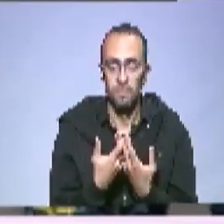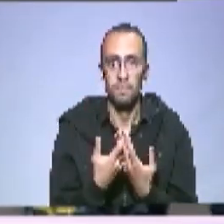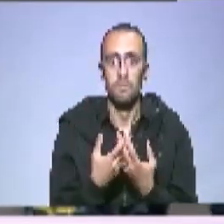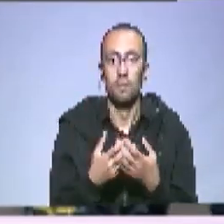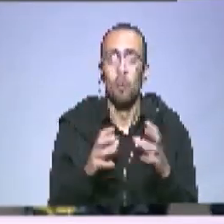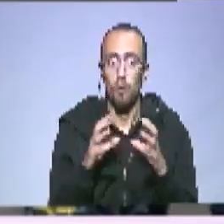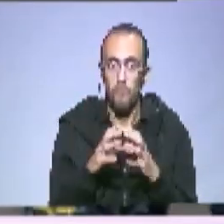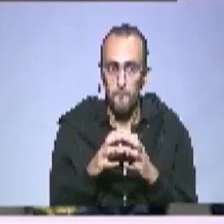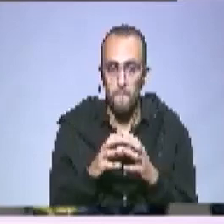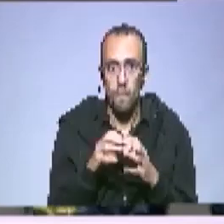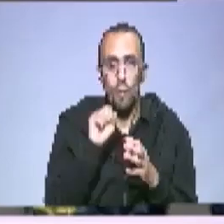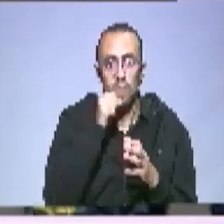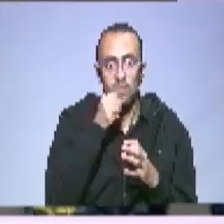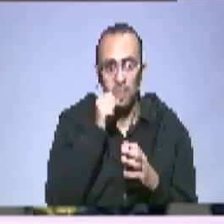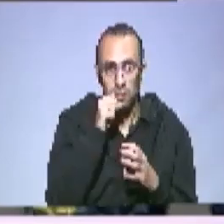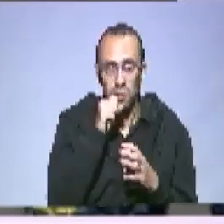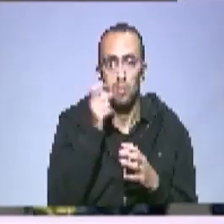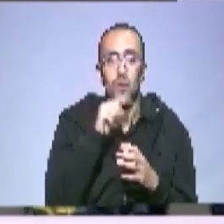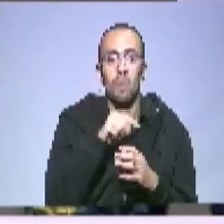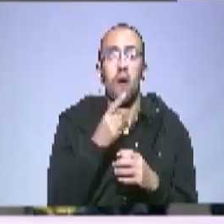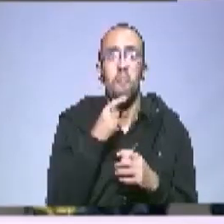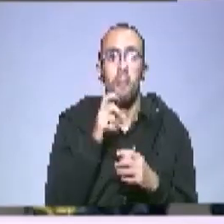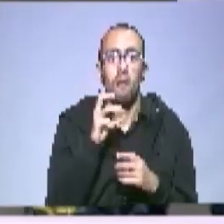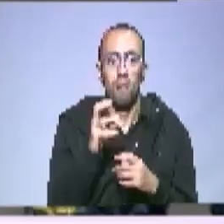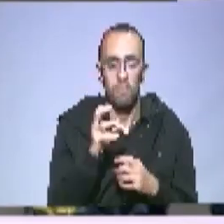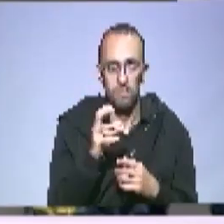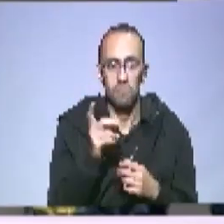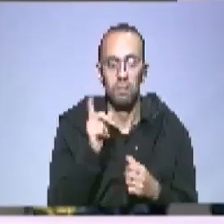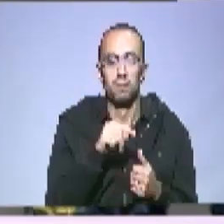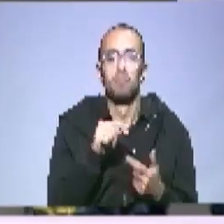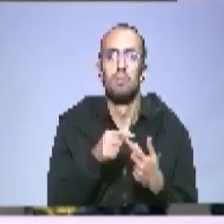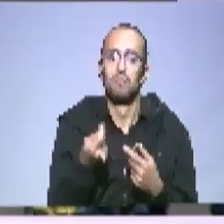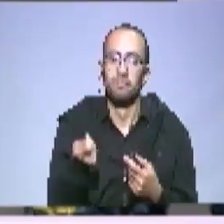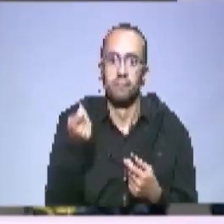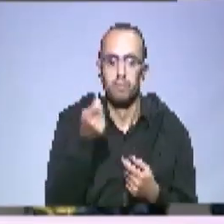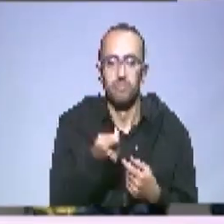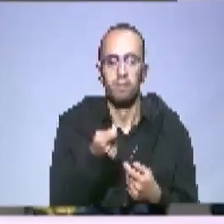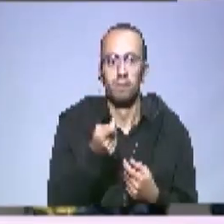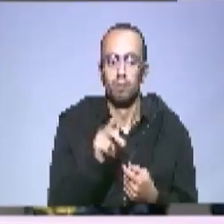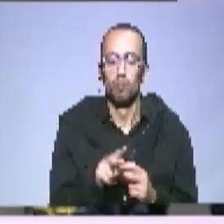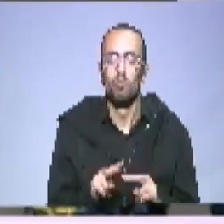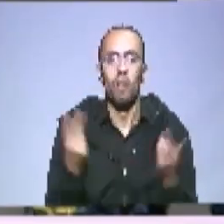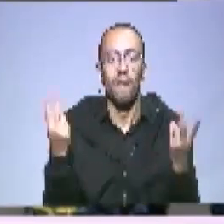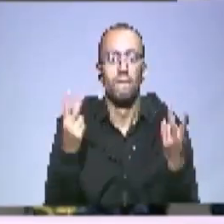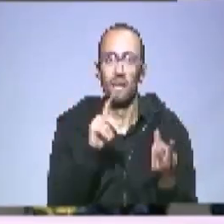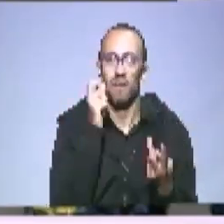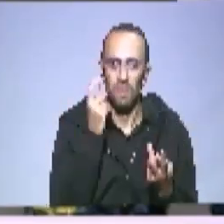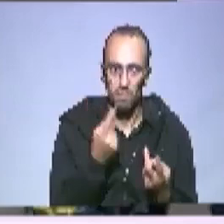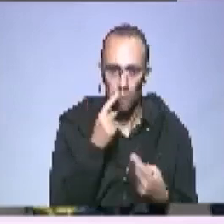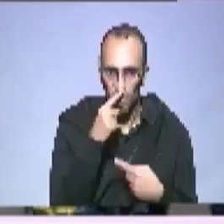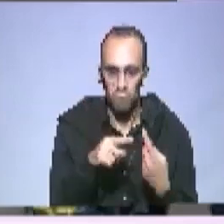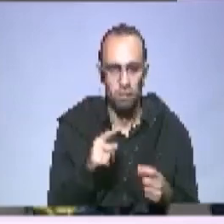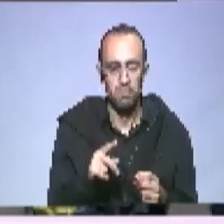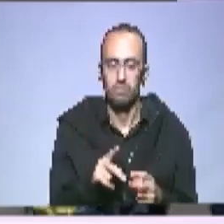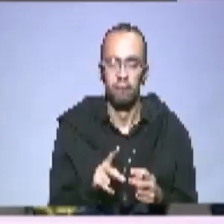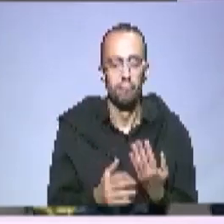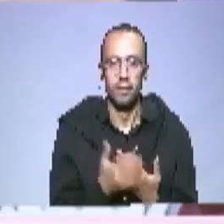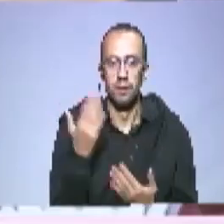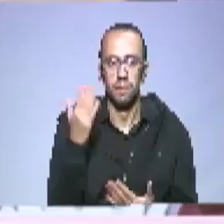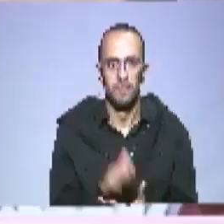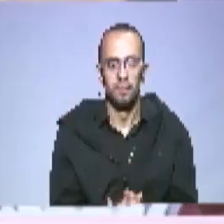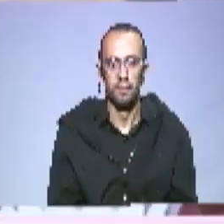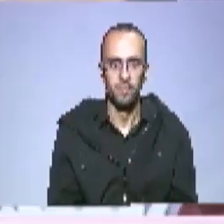الكروم والجزر والبنجر. والشيف قال النهارده بقى ايه، هيعمل كولسلو مختلفه عن الكولسلو التقليديه اللي متعودين